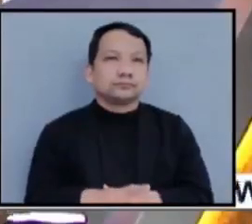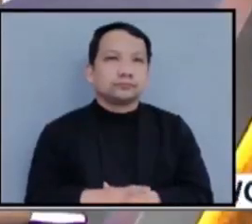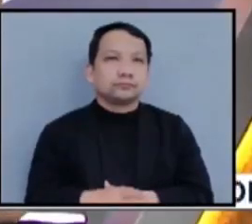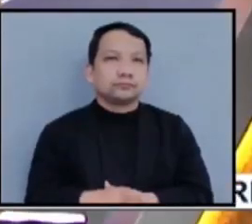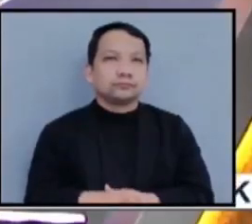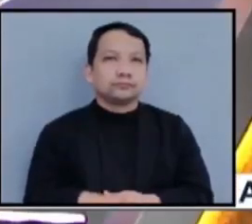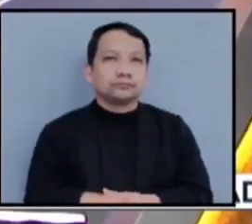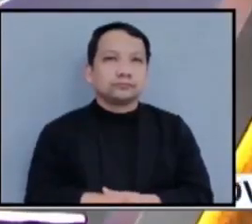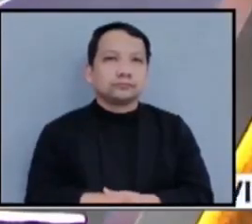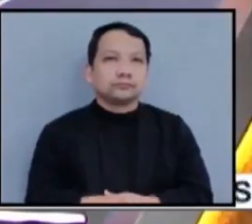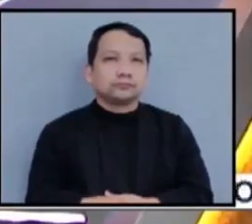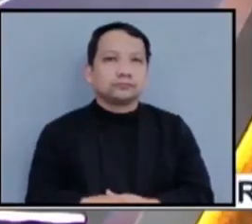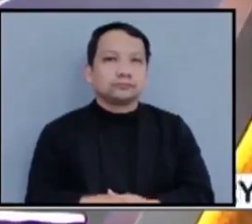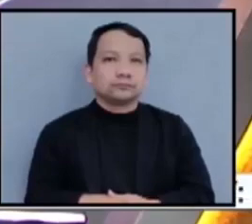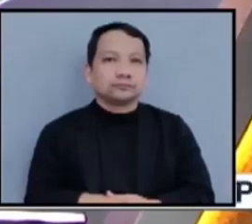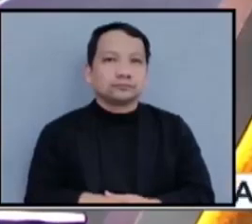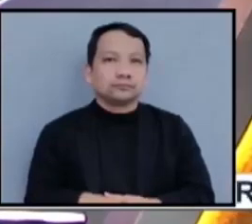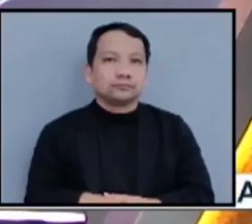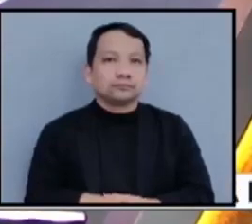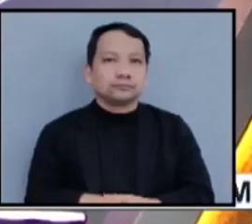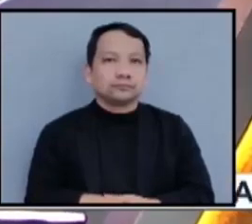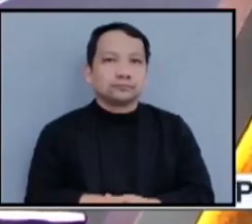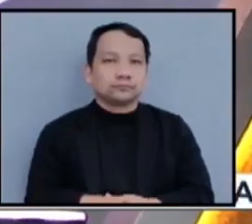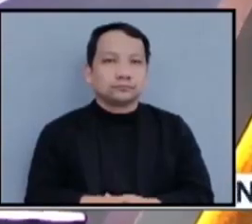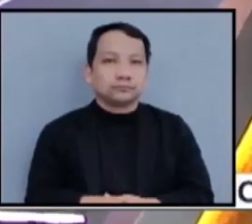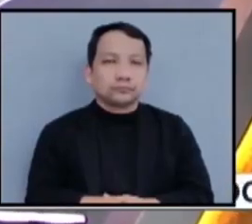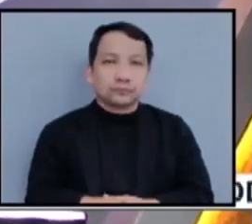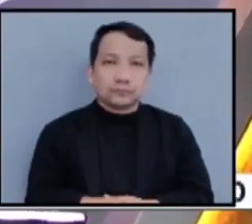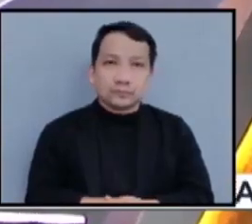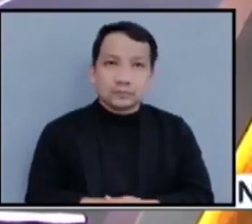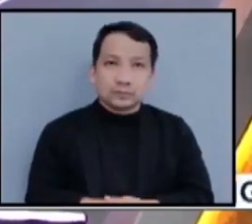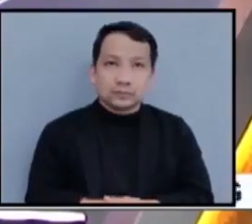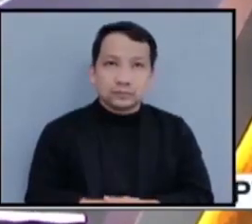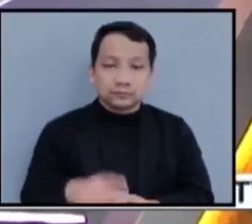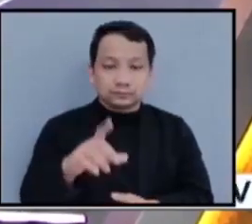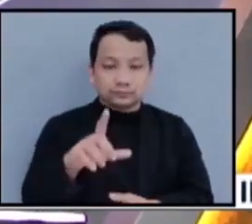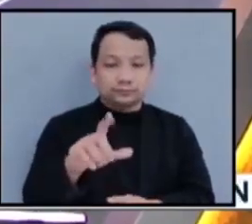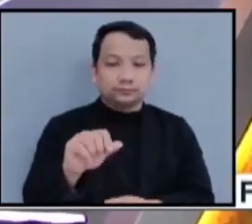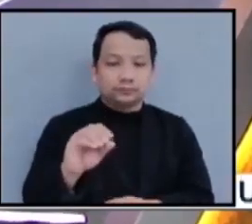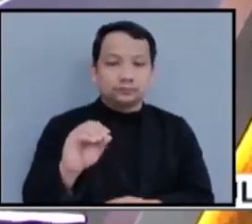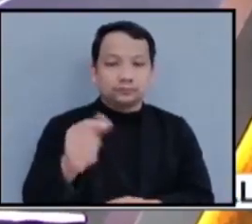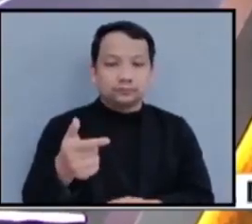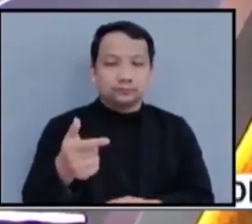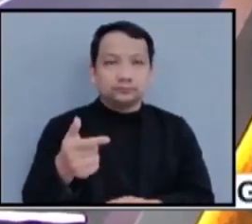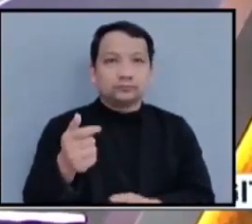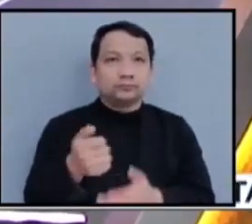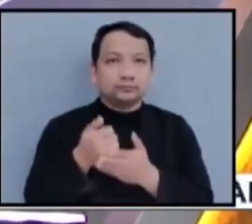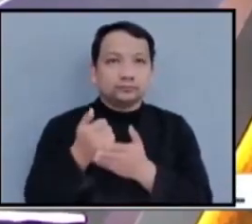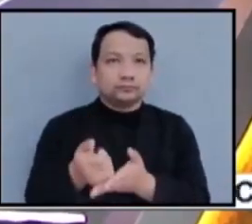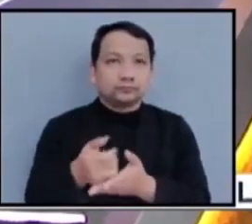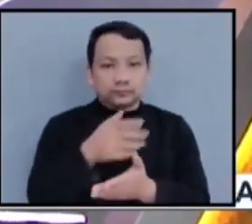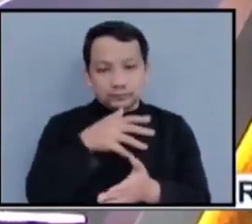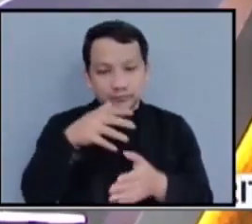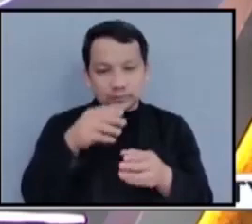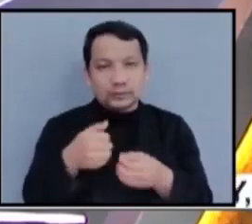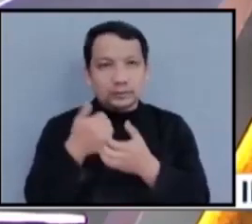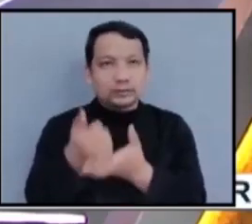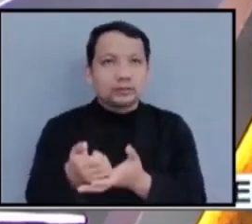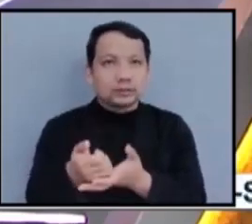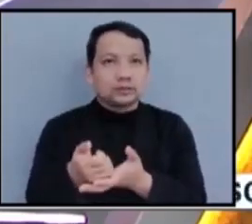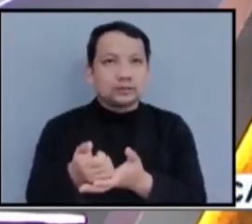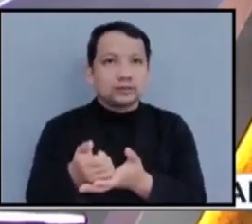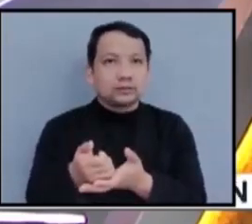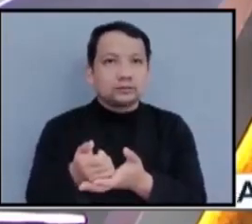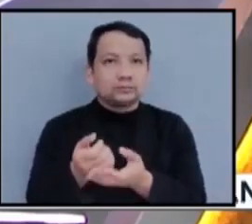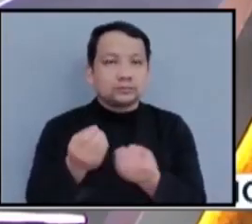Sa ating government at work, daang-daang magsasaka sa lawag nakatanggap ng tulong. At pagbisita sa Malacañang Heritage Tours, mas